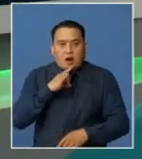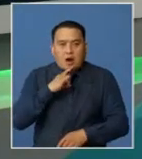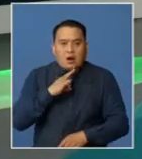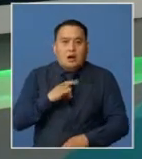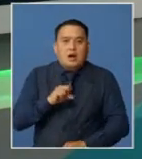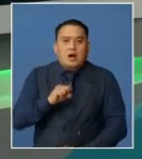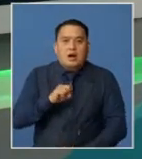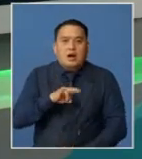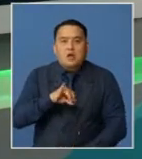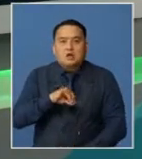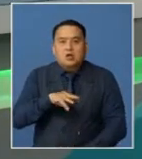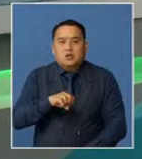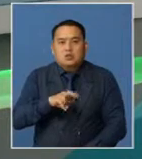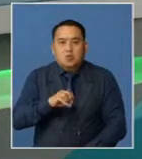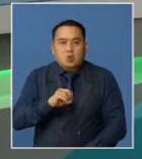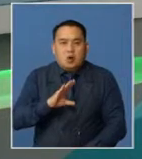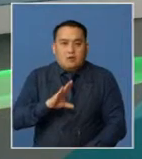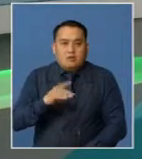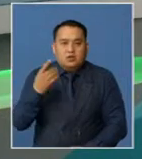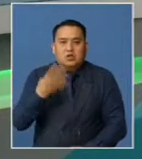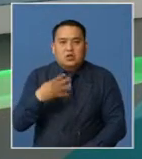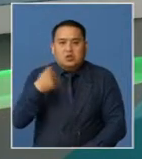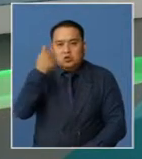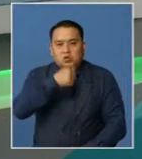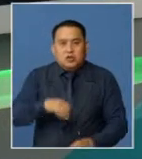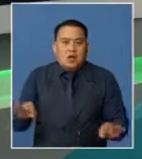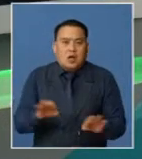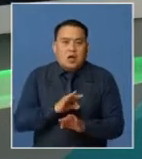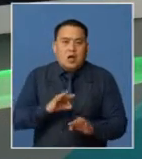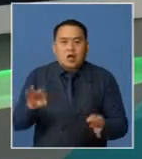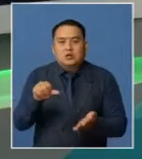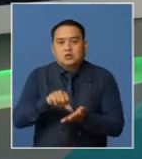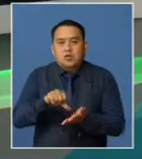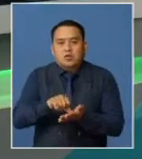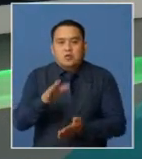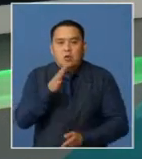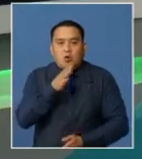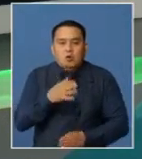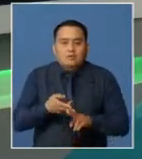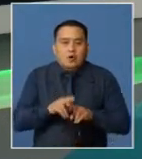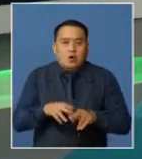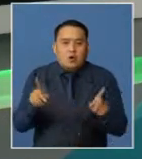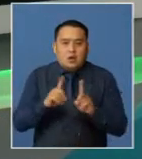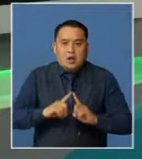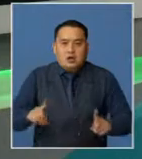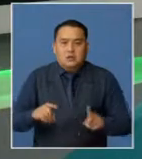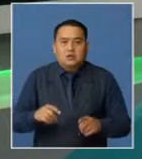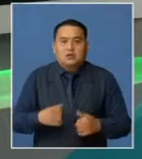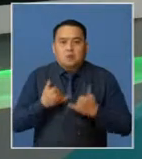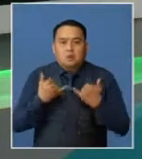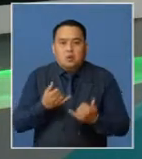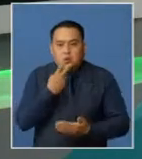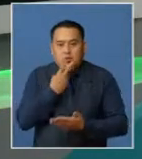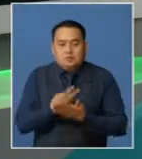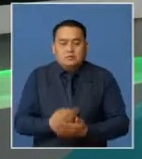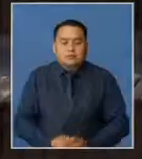ақтангері ақын Ілияс Жансүгіров шығармасына 40 жыл бұрын ән жазыпты. Ендеше ұлт мәдениетіне қосылған ерекше мұраны сіздермен бірге